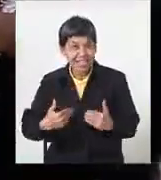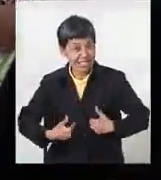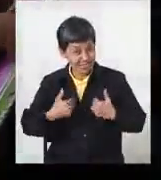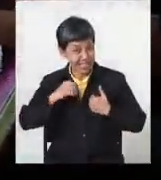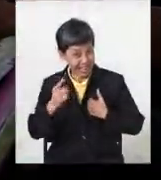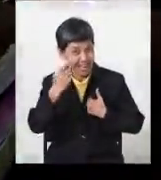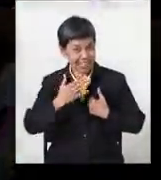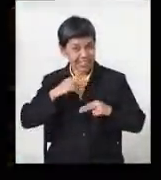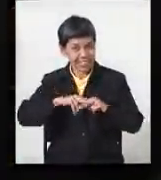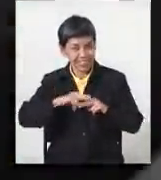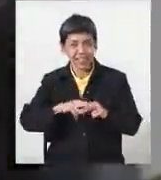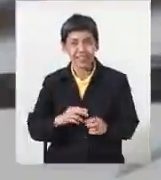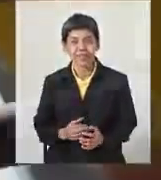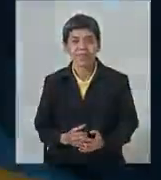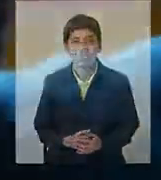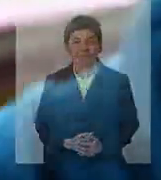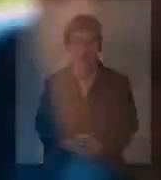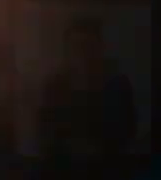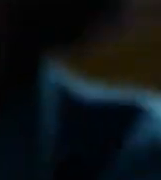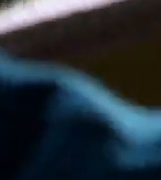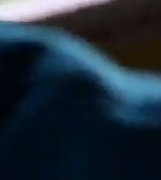เกงครั้งแรกในชีวิตเลย